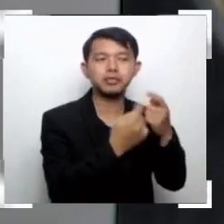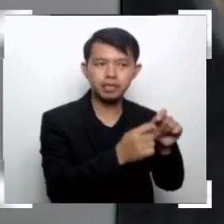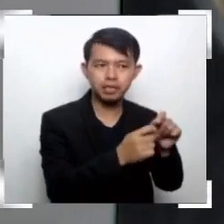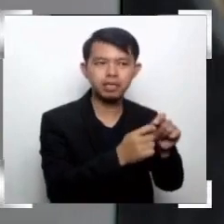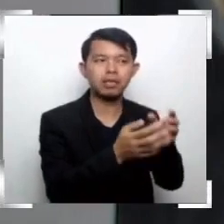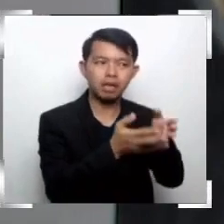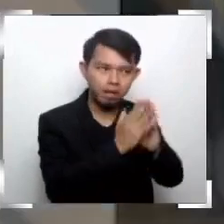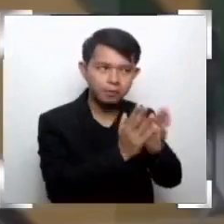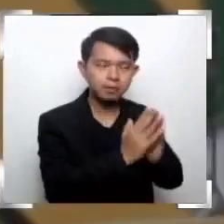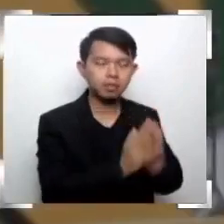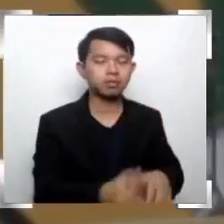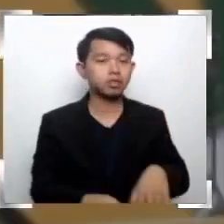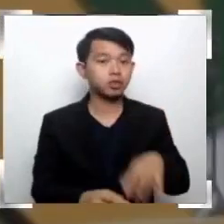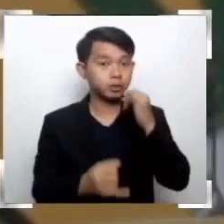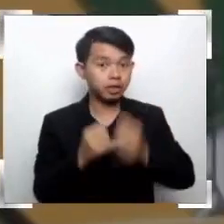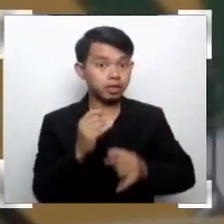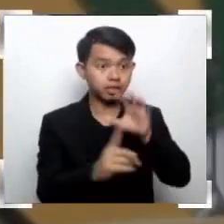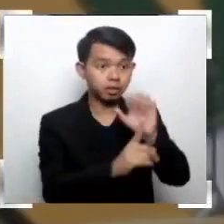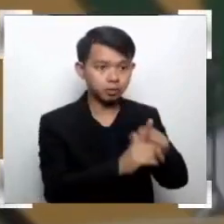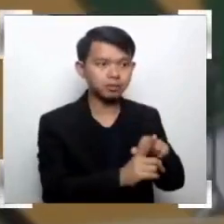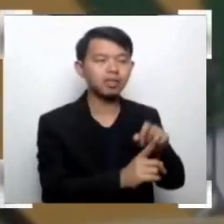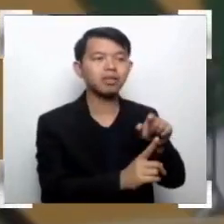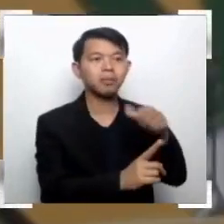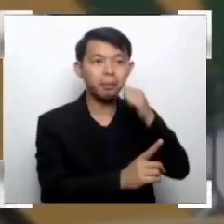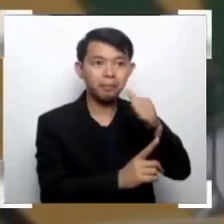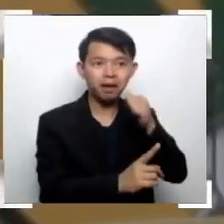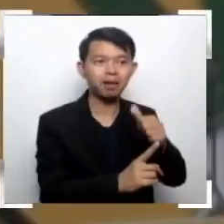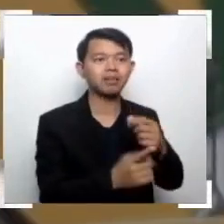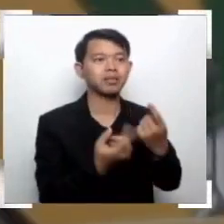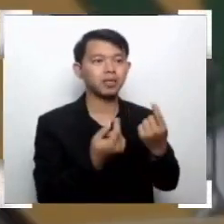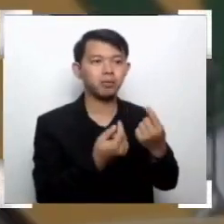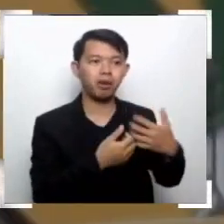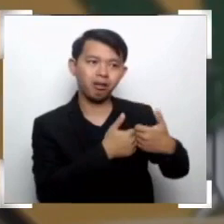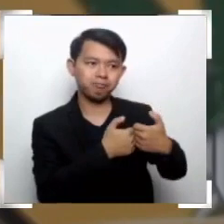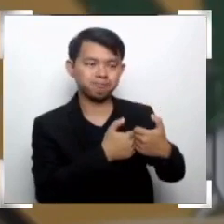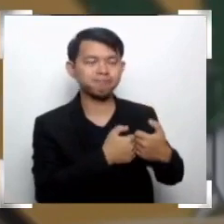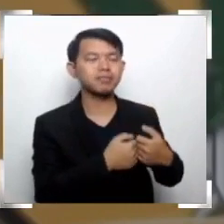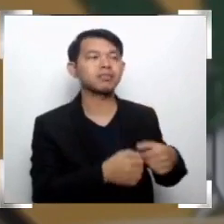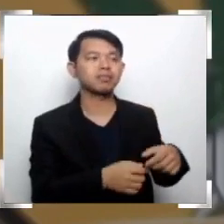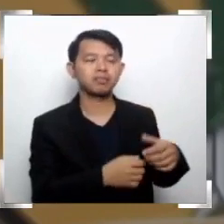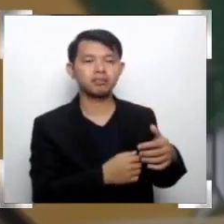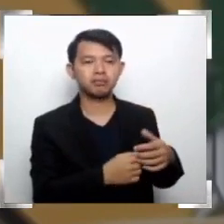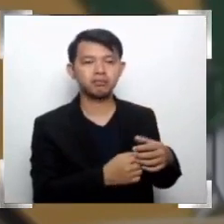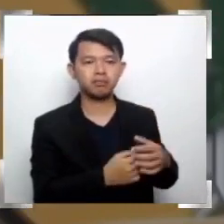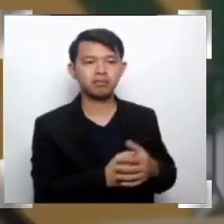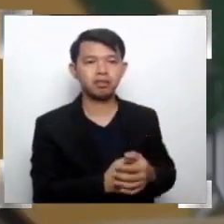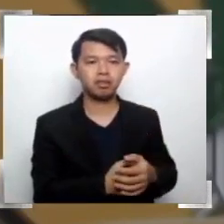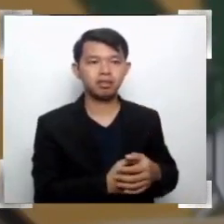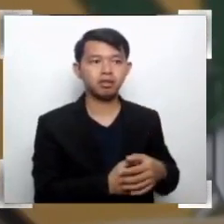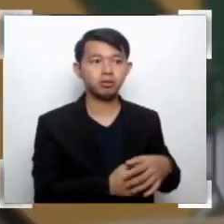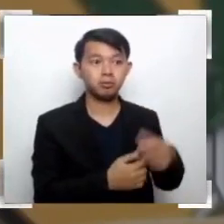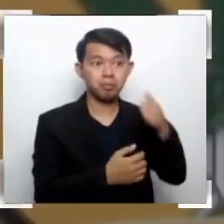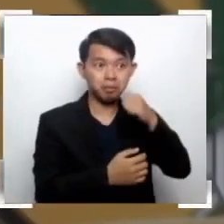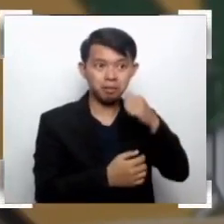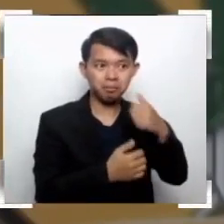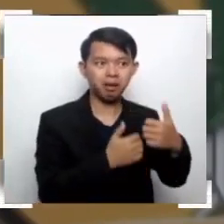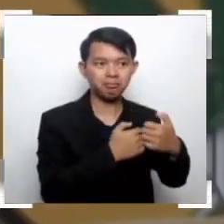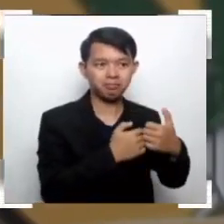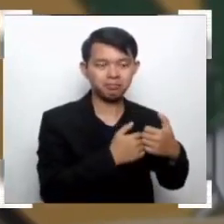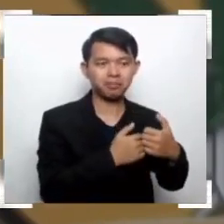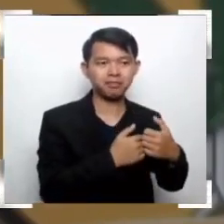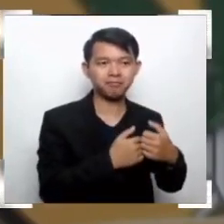is ginawa niyang girlfriend. Once they na-in love na yung mga babae natin, no? Yung mga